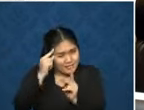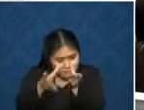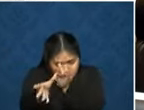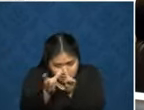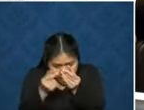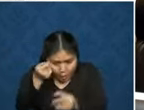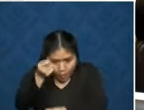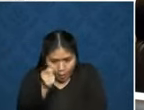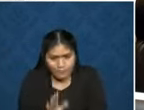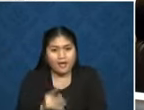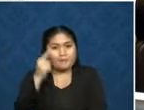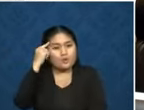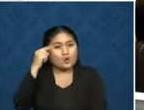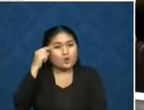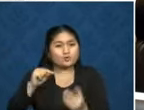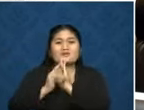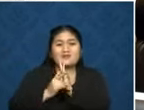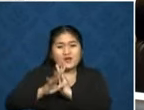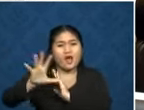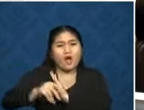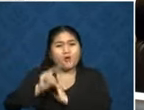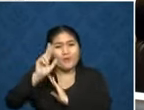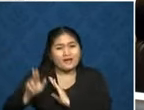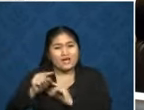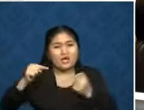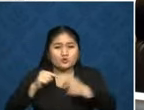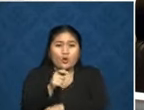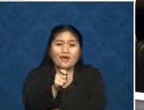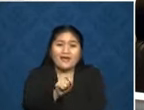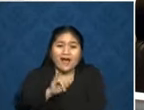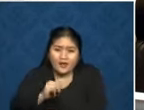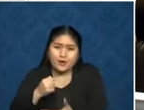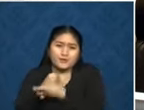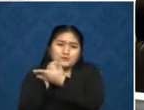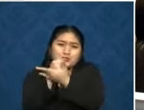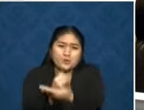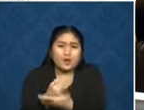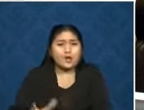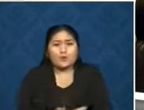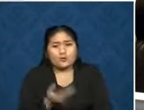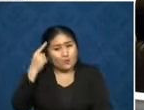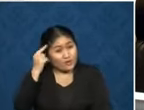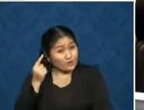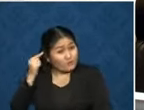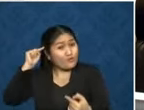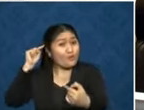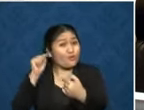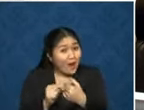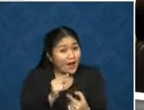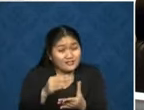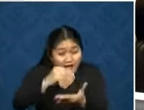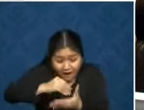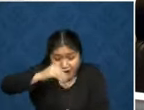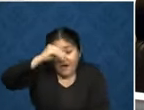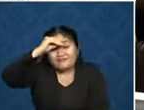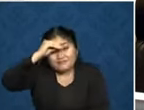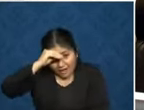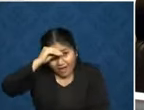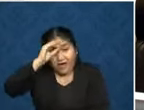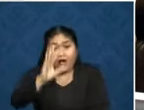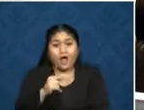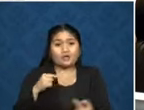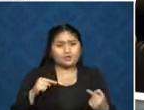ออกแบบนำเทคโนโลยีมาใช้เพื่อให้ AI เข้ามาช่วยให้พวกเราสามารถไปถึงเป้าหมายทางการศึกษาโดยที่ระหว่